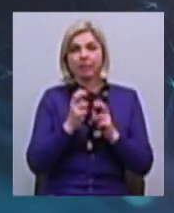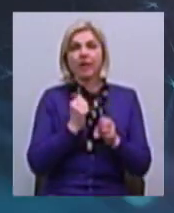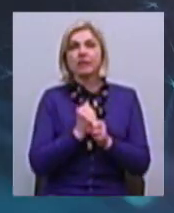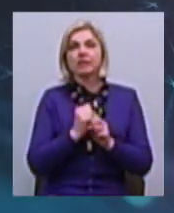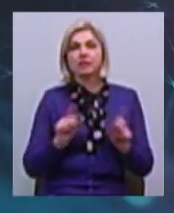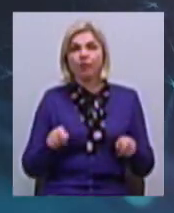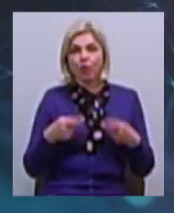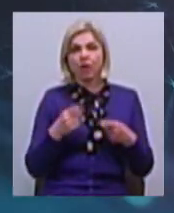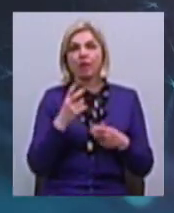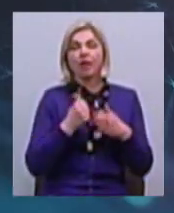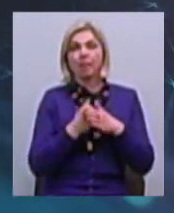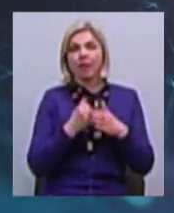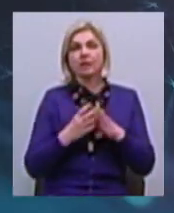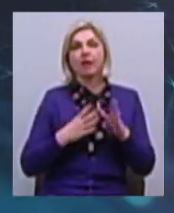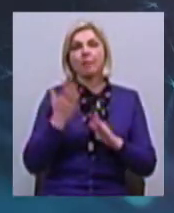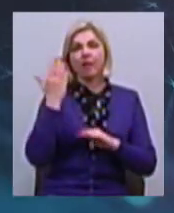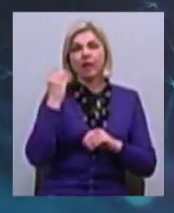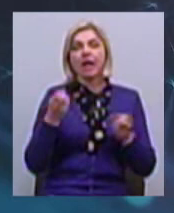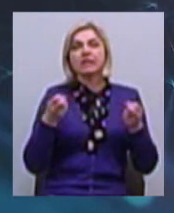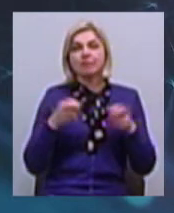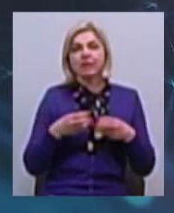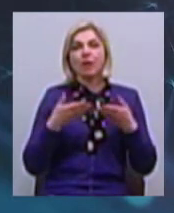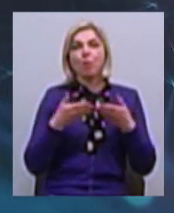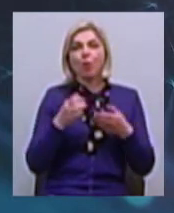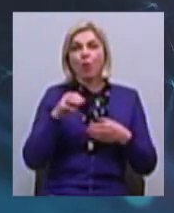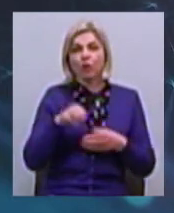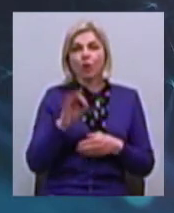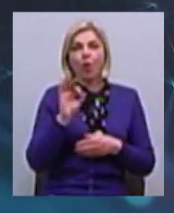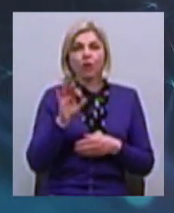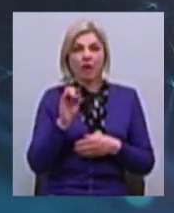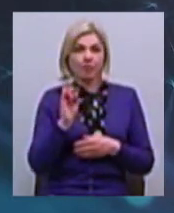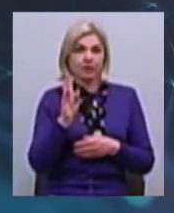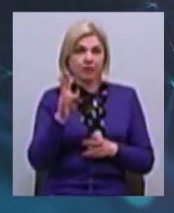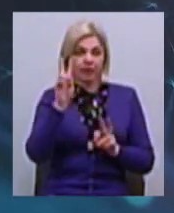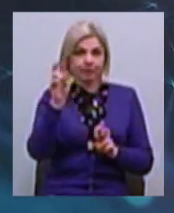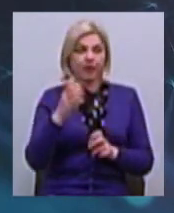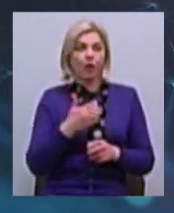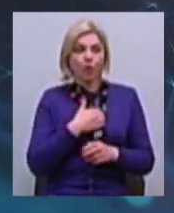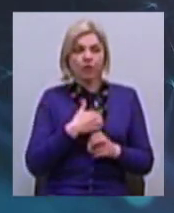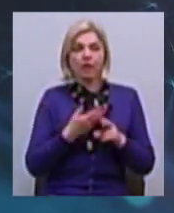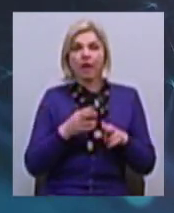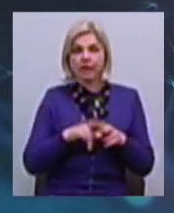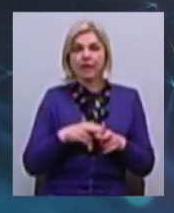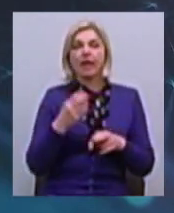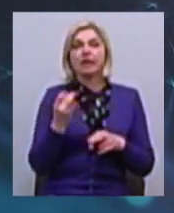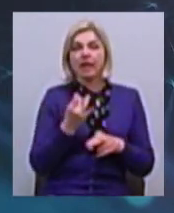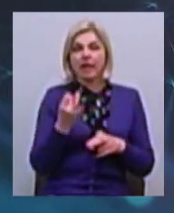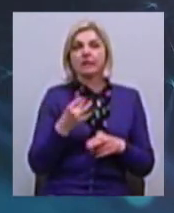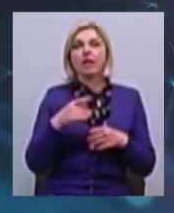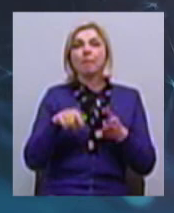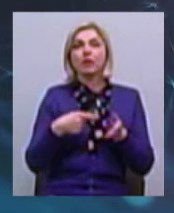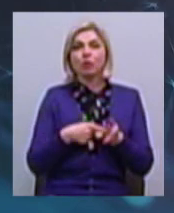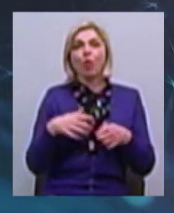колишнього спецпорту «Октябрьськ». Депутати закликають врахувати при підготовці договору концесії інтереси міської громади або навіть